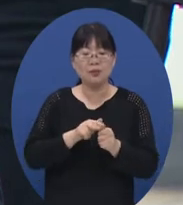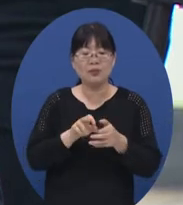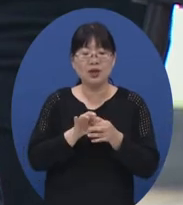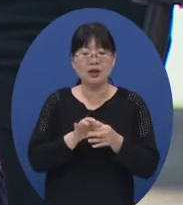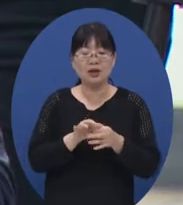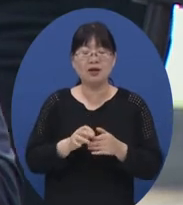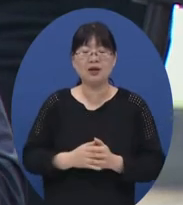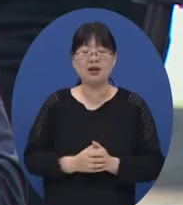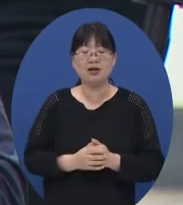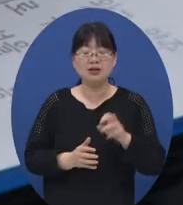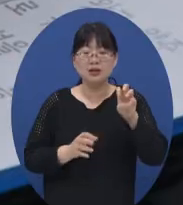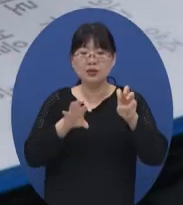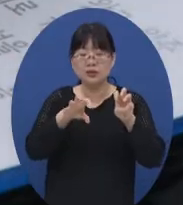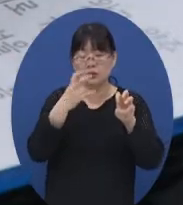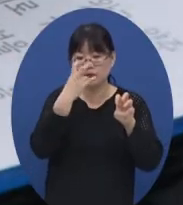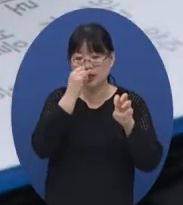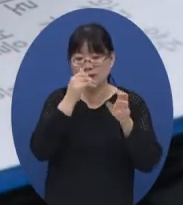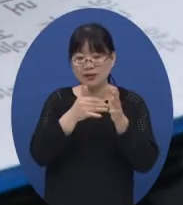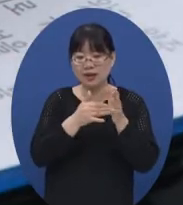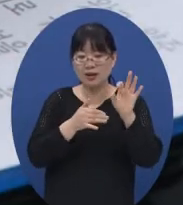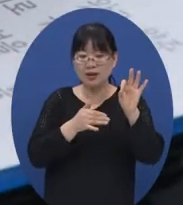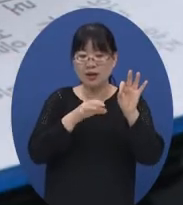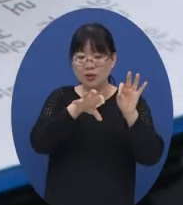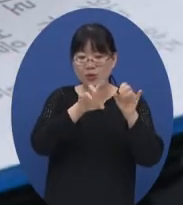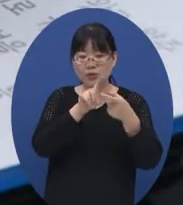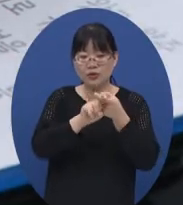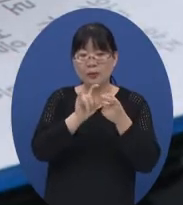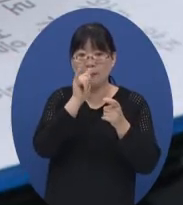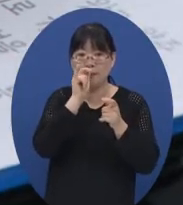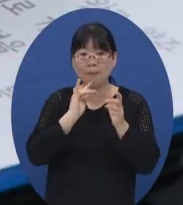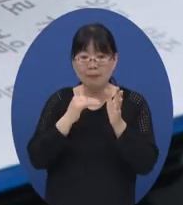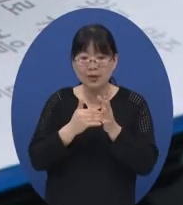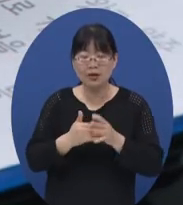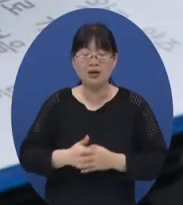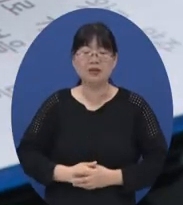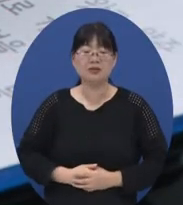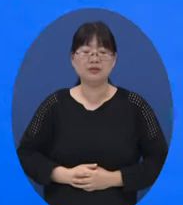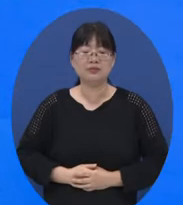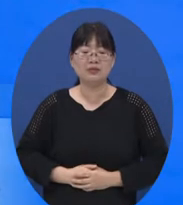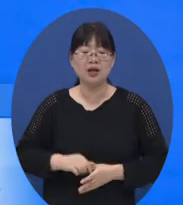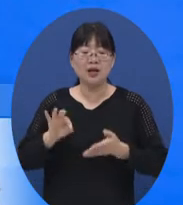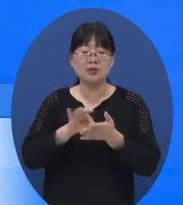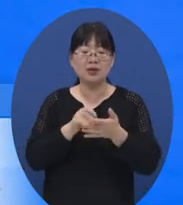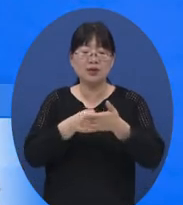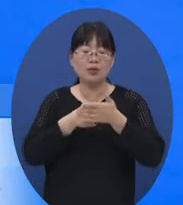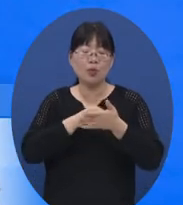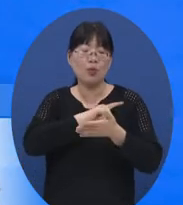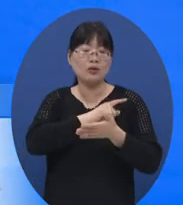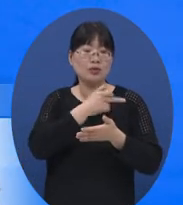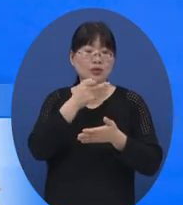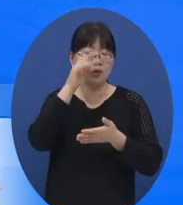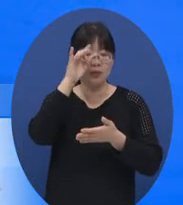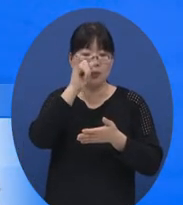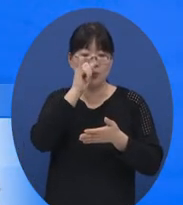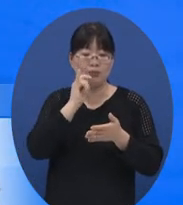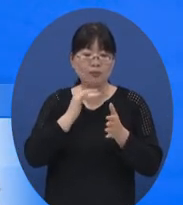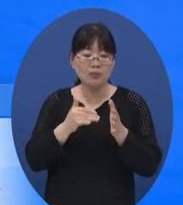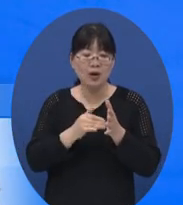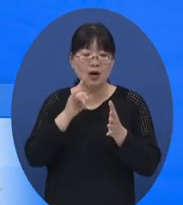통해 의심 업체 30곳을 수사했는데 10곳이 덜미가 잡혔습니다. 비용 절감이 가장 컸다고